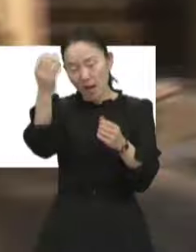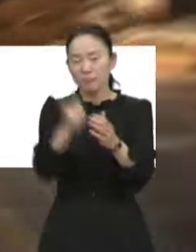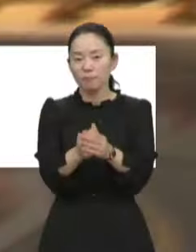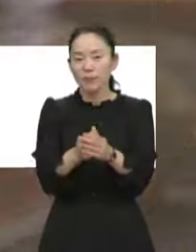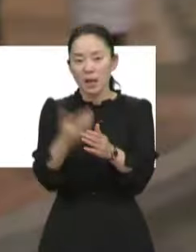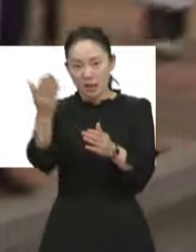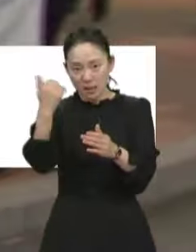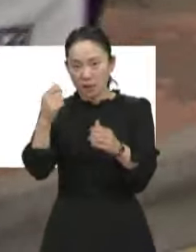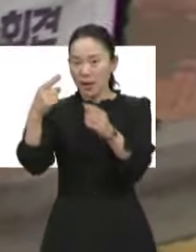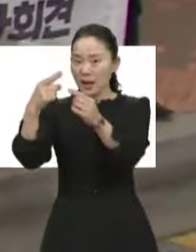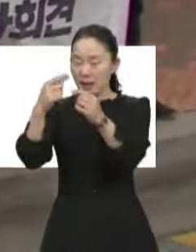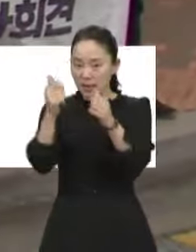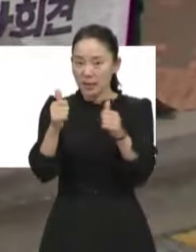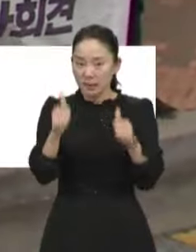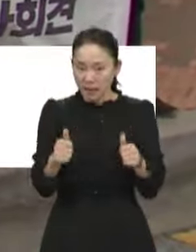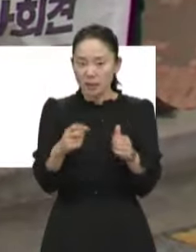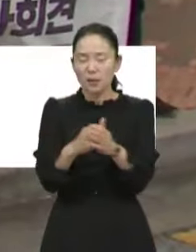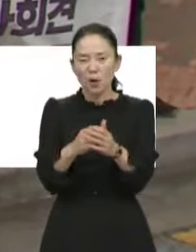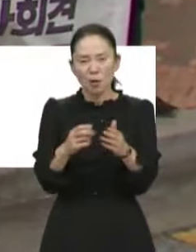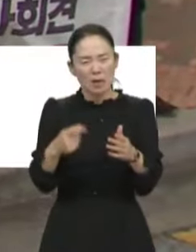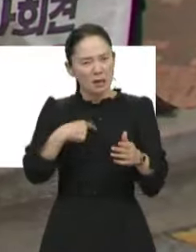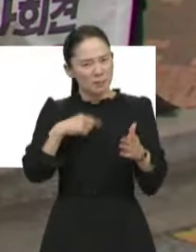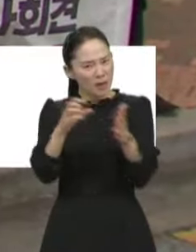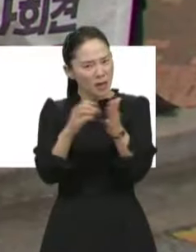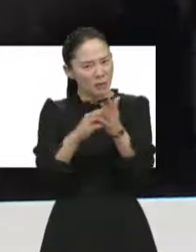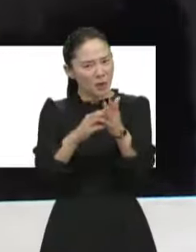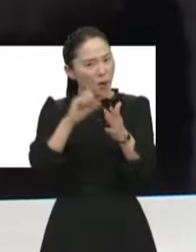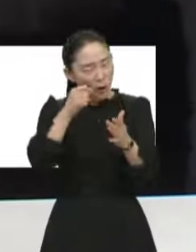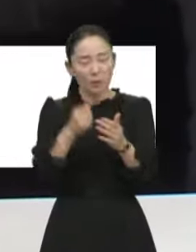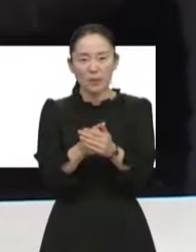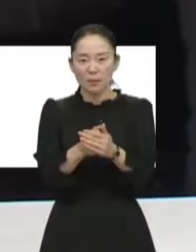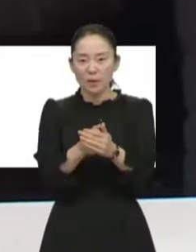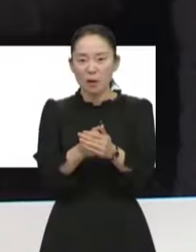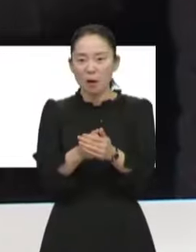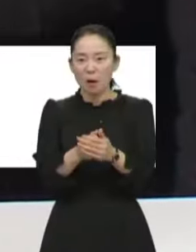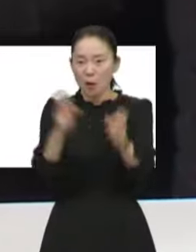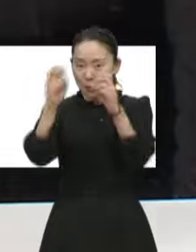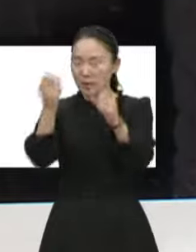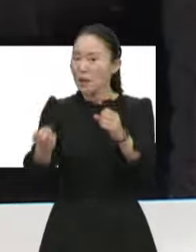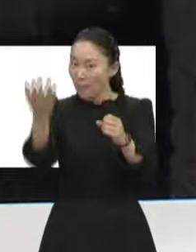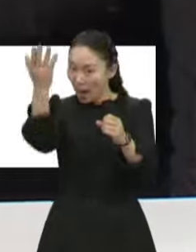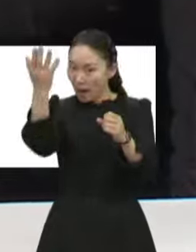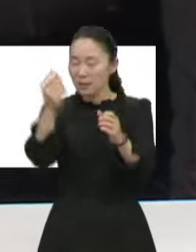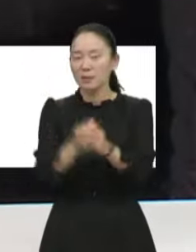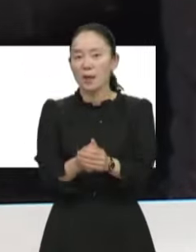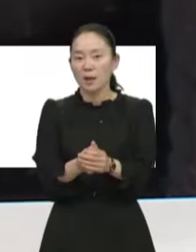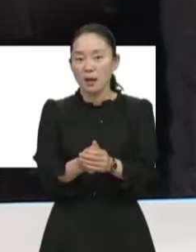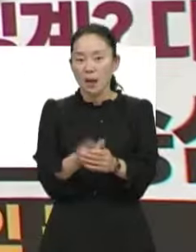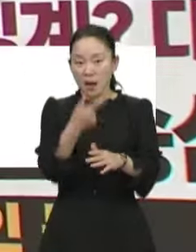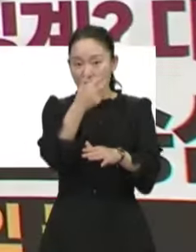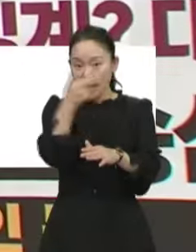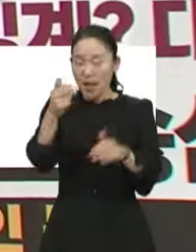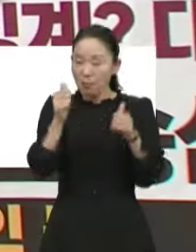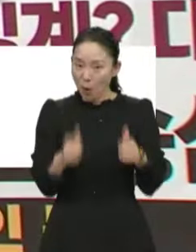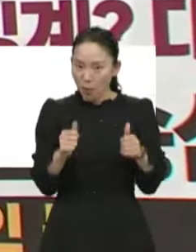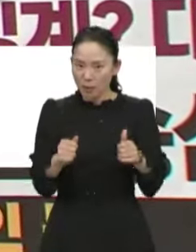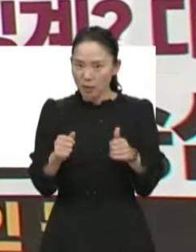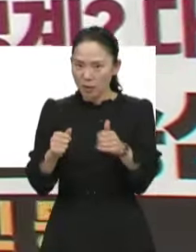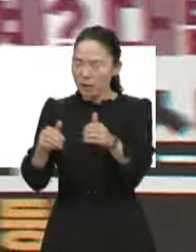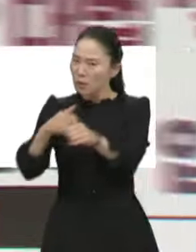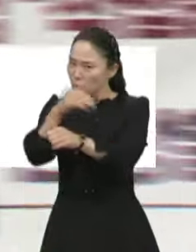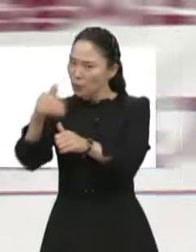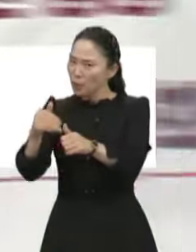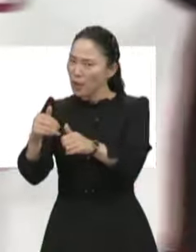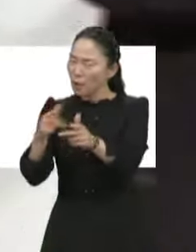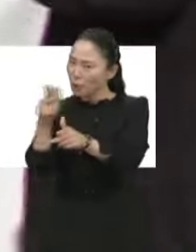2심은 산업재해가 발생할 급박한 위험이 있었다고 보기 어렵다며 사측의 손을 들어줬지만 대법원은 주변 공장 사례